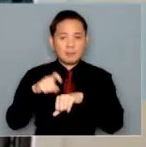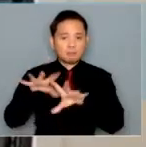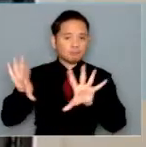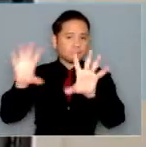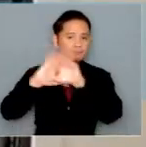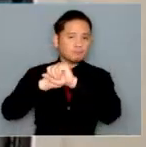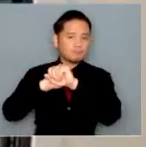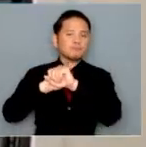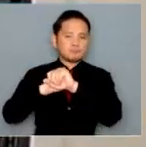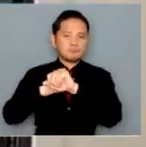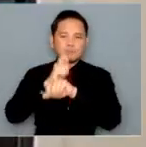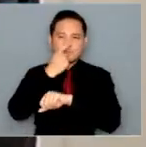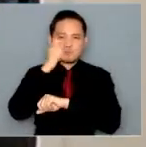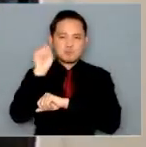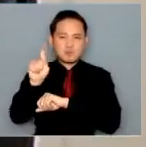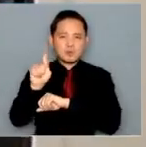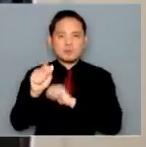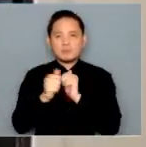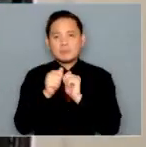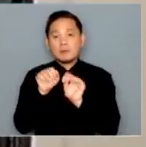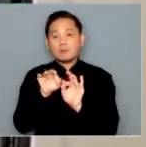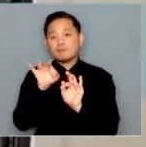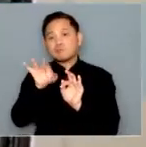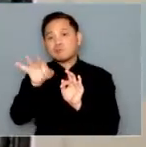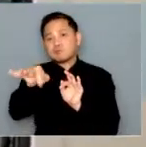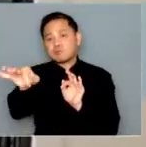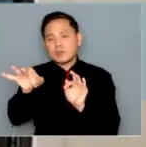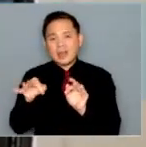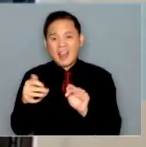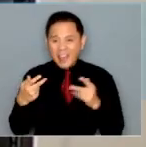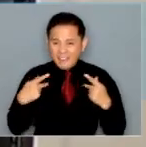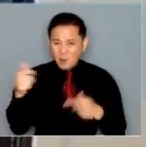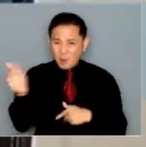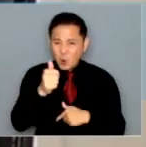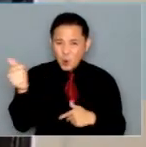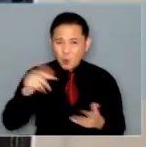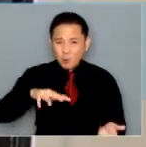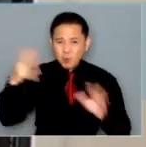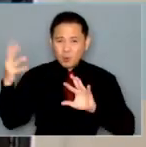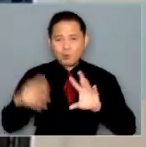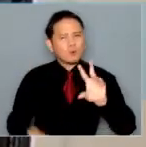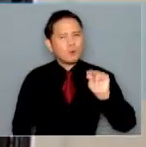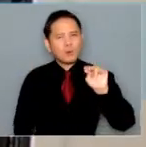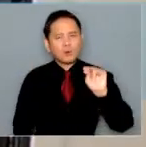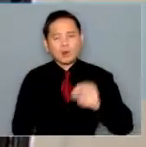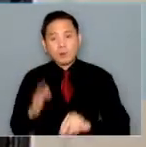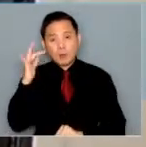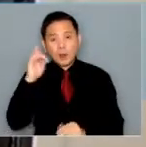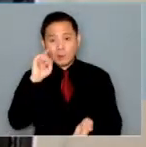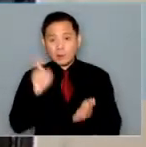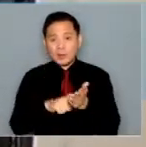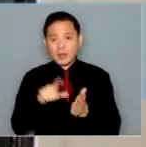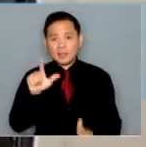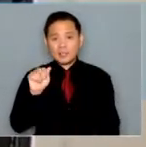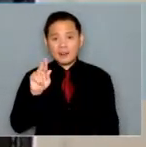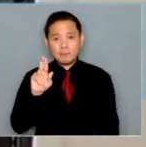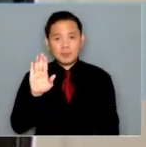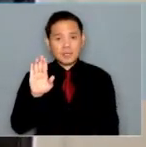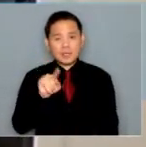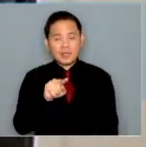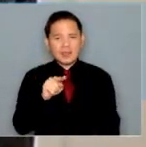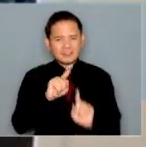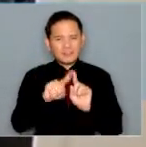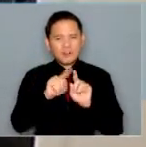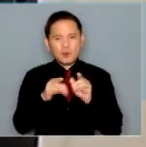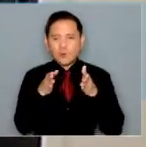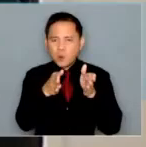po tayo magkakaroon ng transportation crisis dahil po sa nakita na po ng LTFRB na ang mga major routes po natin ay